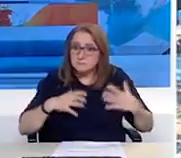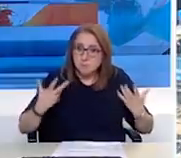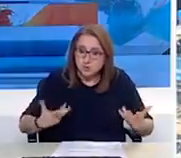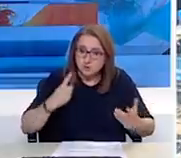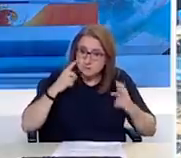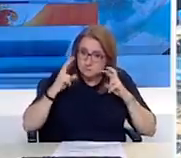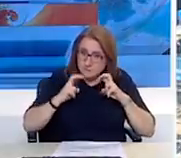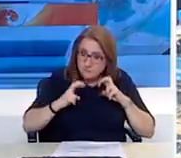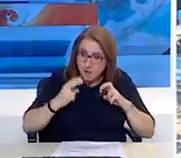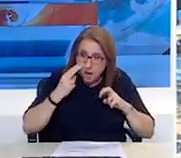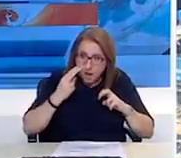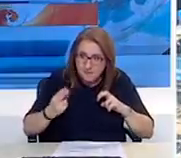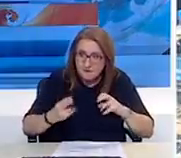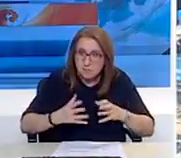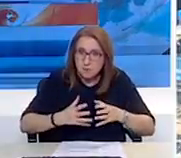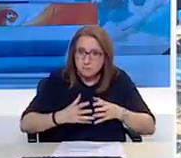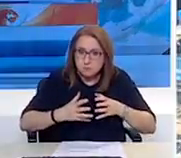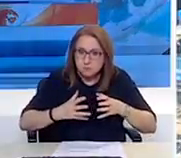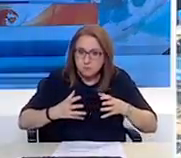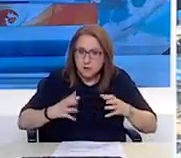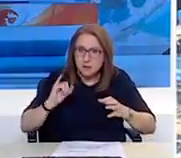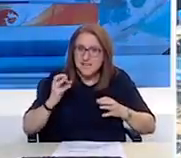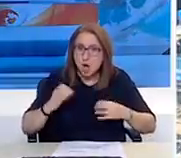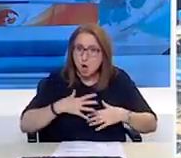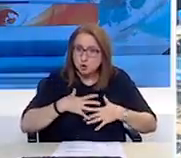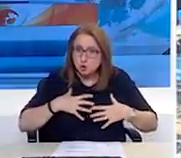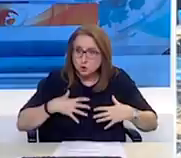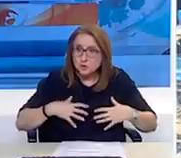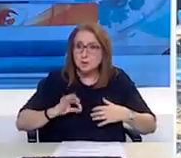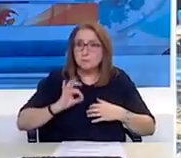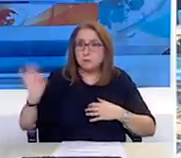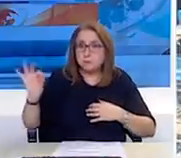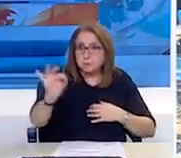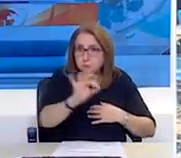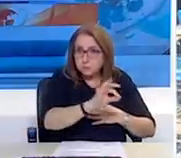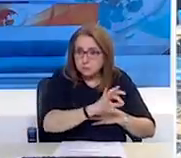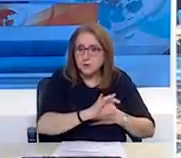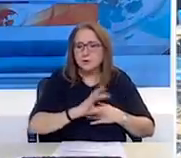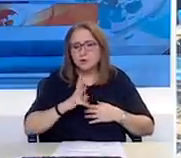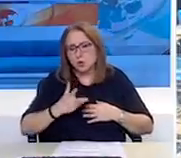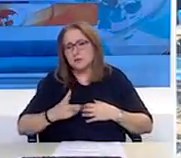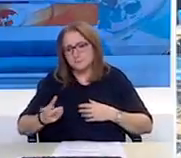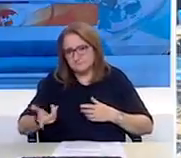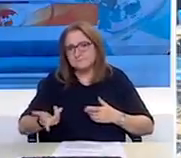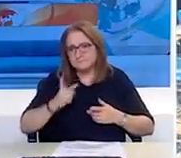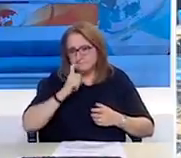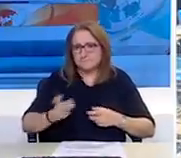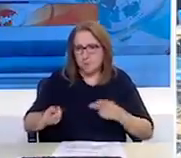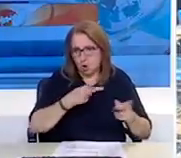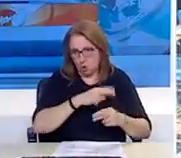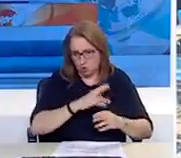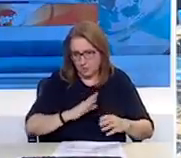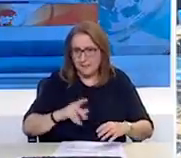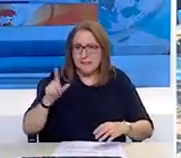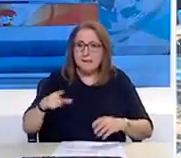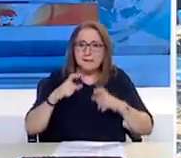τεχνικές και αν αυτό σημαίνει πολλαπλασιασμό του ιού και η πιθανότητα να το μεταδώσει κανείς στον άλλο. Θυμάστε, σας είχα πει πριν μερικές εβδομάδες, νομίζω 2 εβδομάδες,